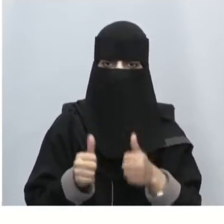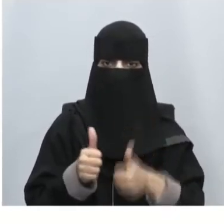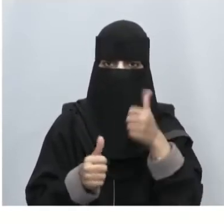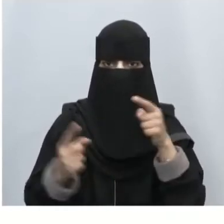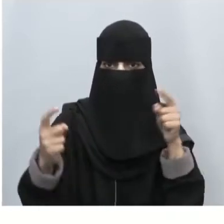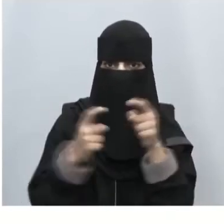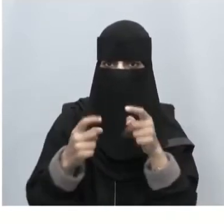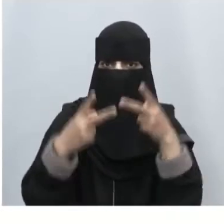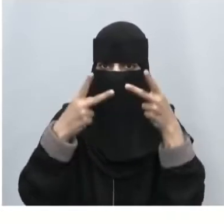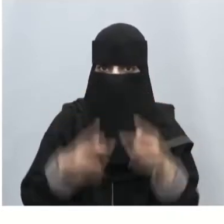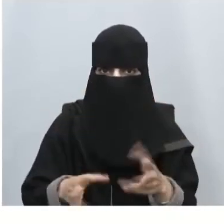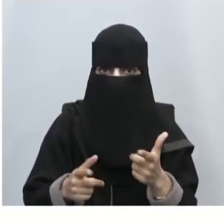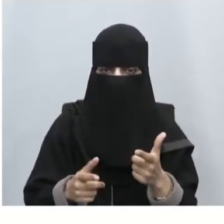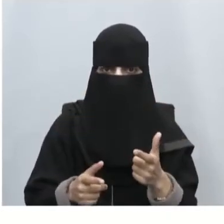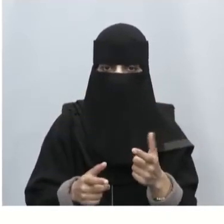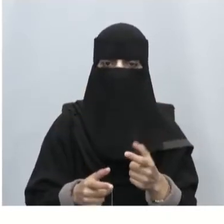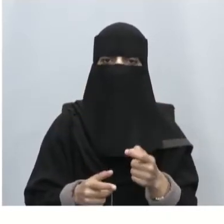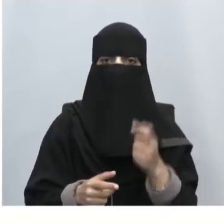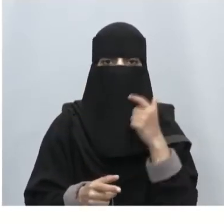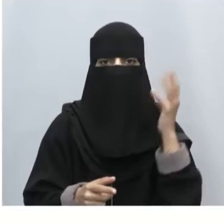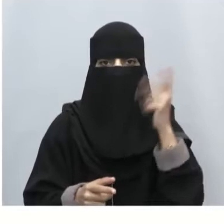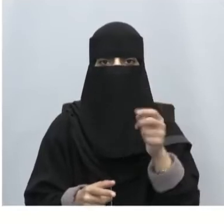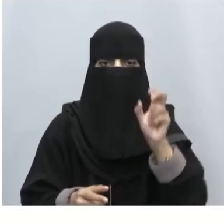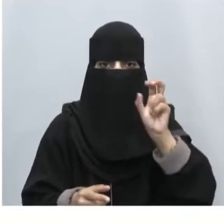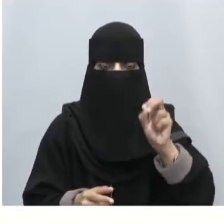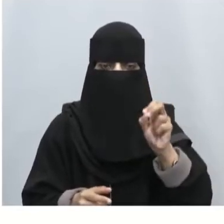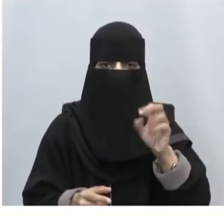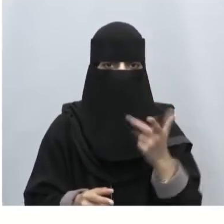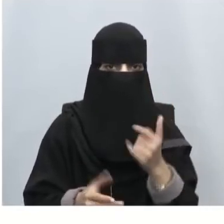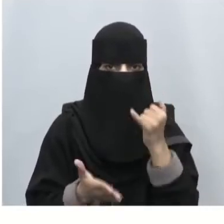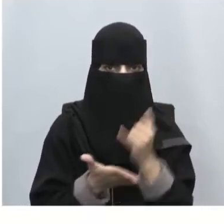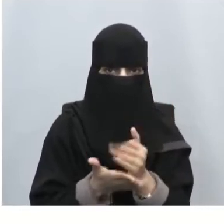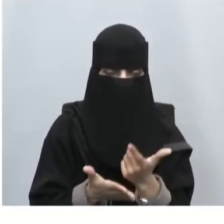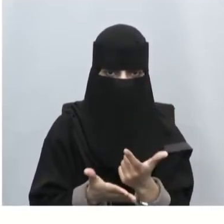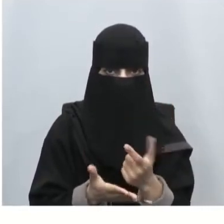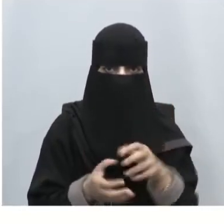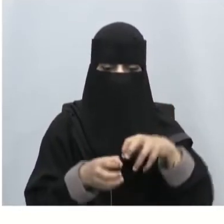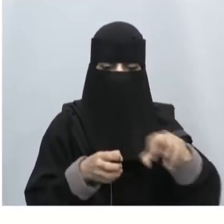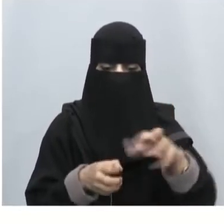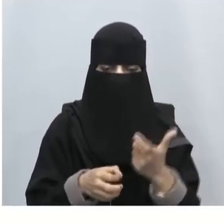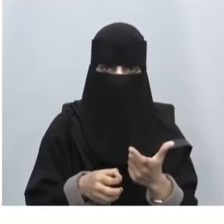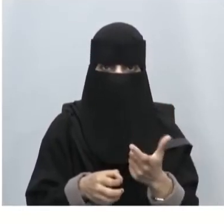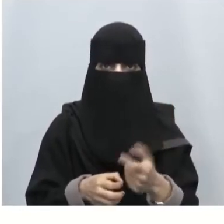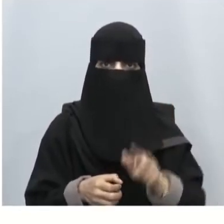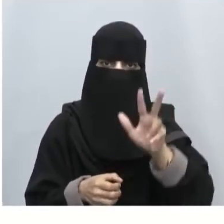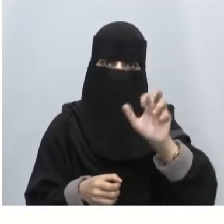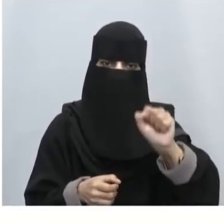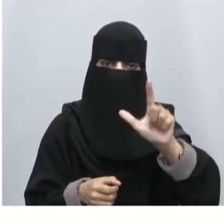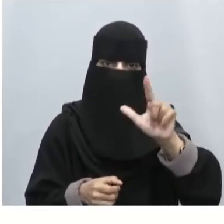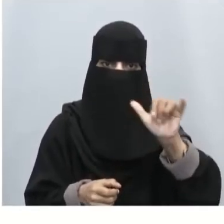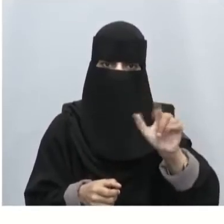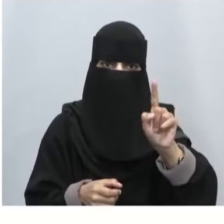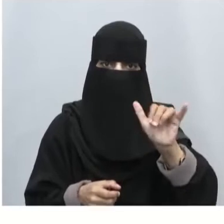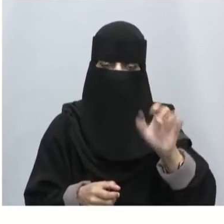متى ظهر ظهر في القرن الخامس للهجري وهم الصليبيون الذين ظهروا اين من الجهات الغربيه